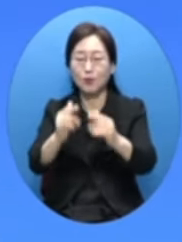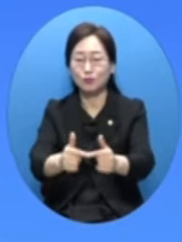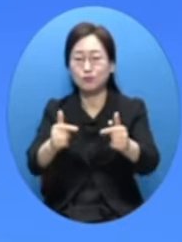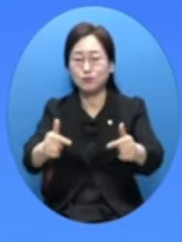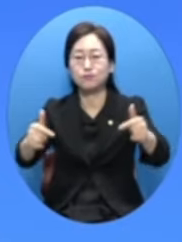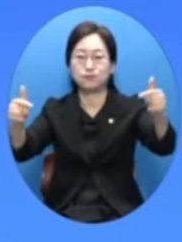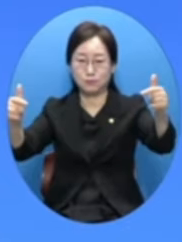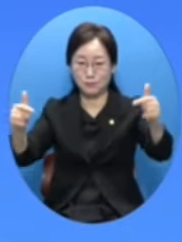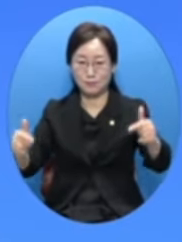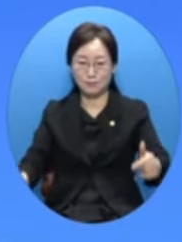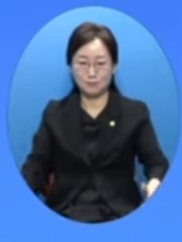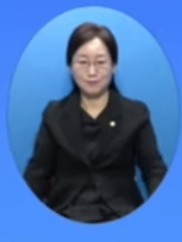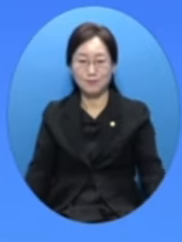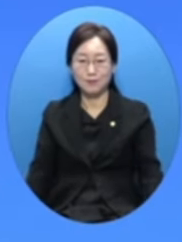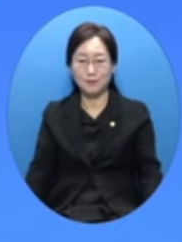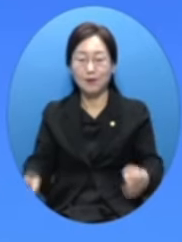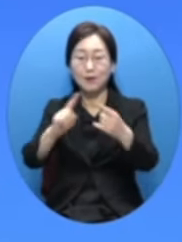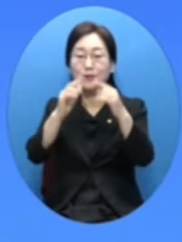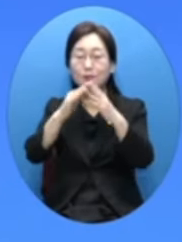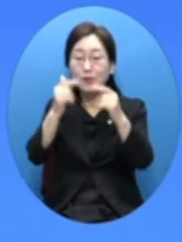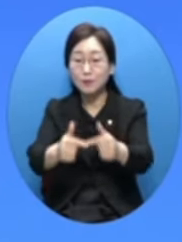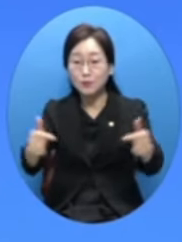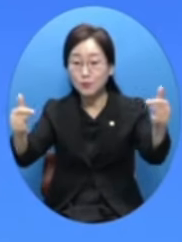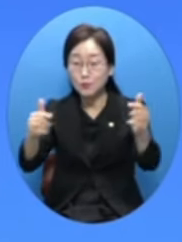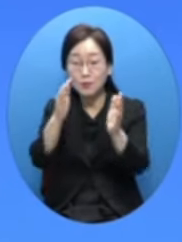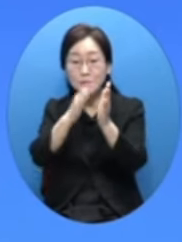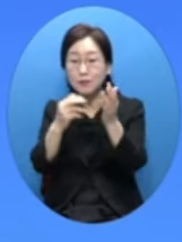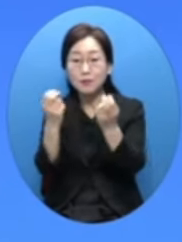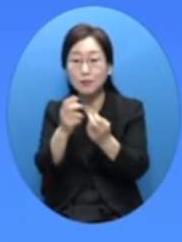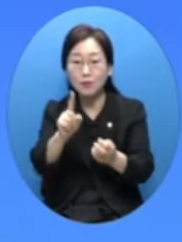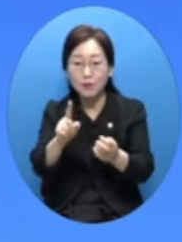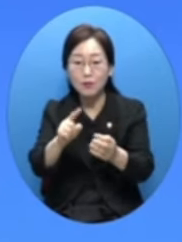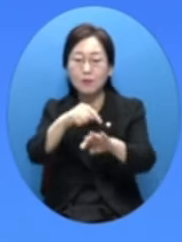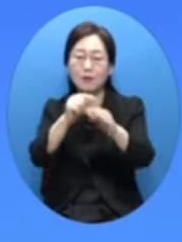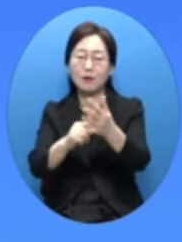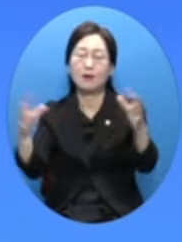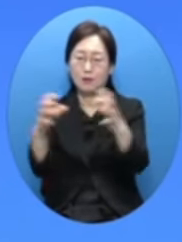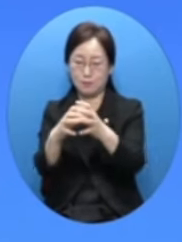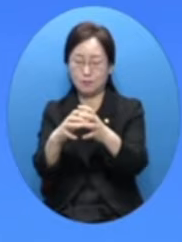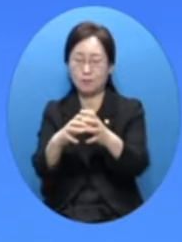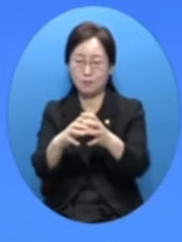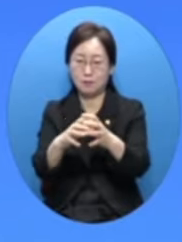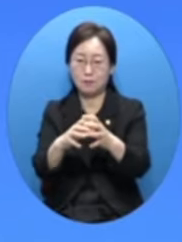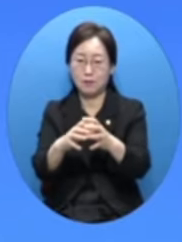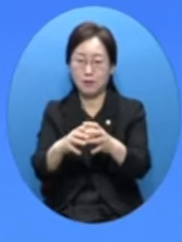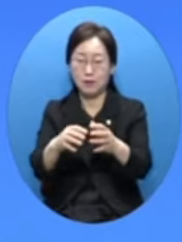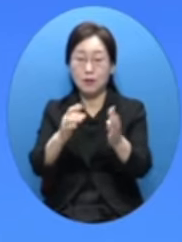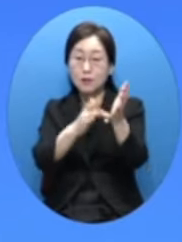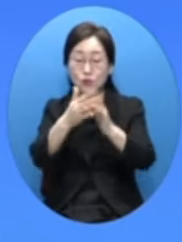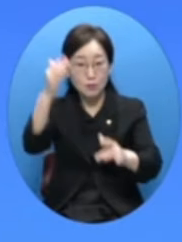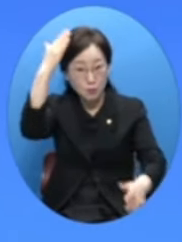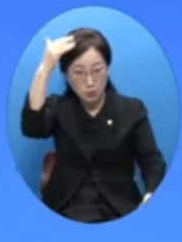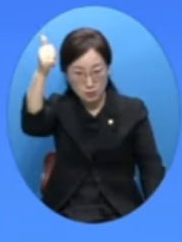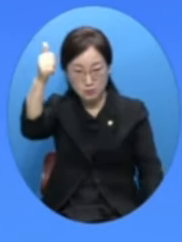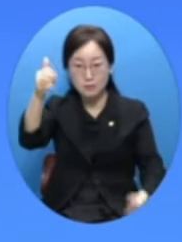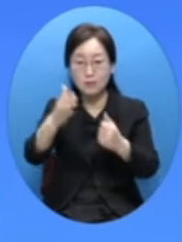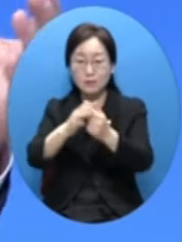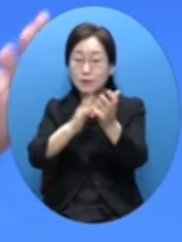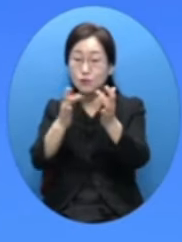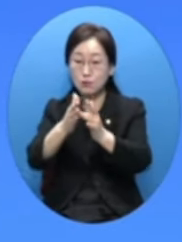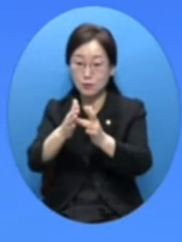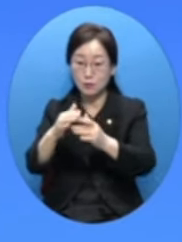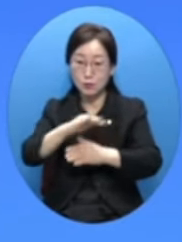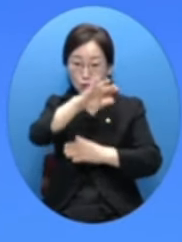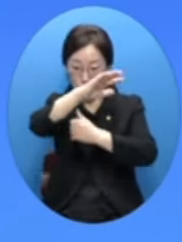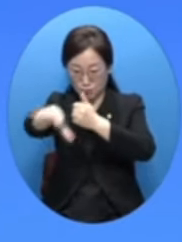부흥했습니다. 교회 부흥의 비결은 하나 되는 데 있습니다. 예수님이 머리가 되시기 때문에 우리는 예수의 몸으로서